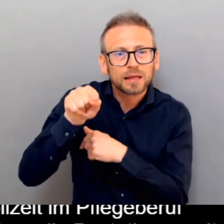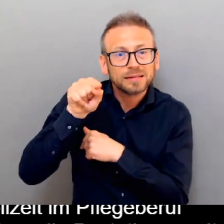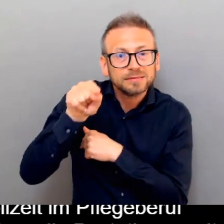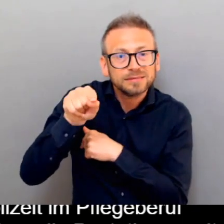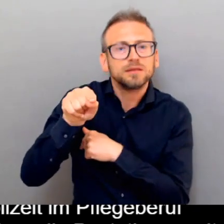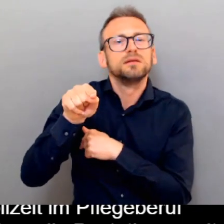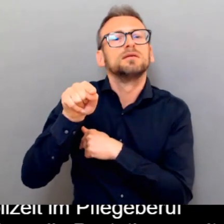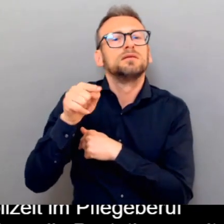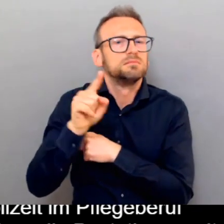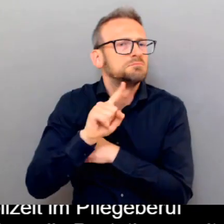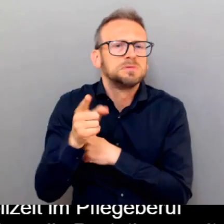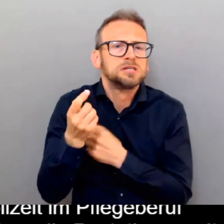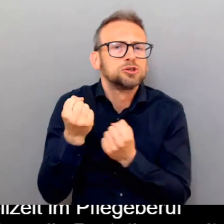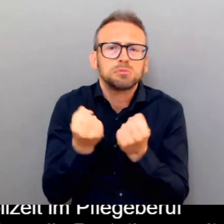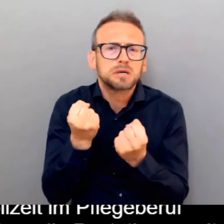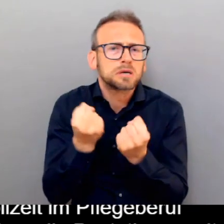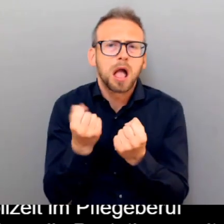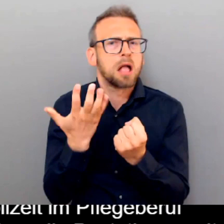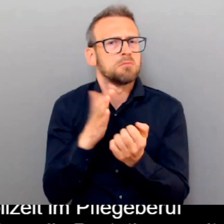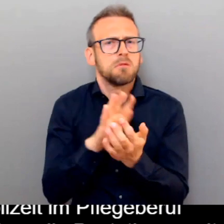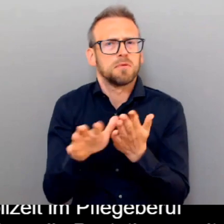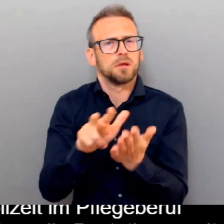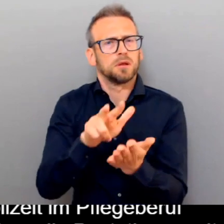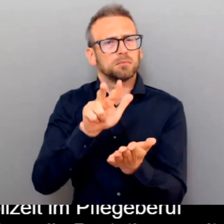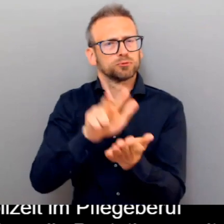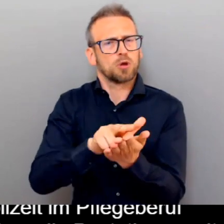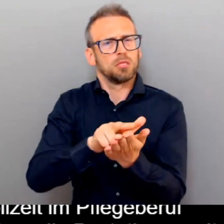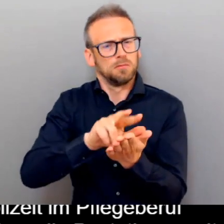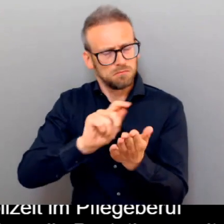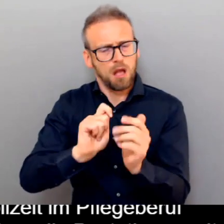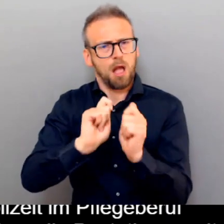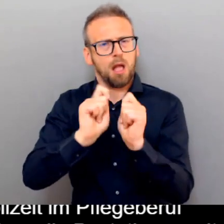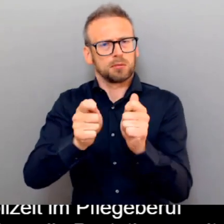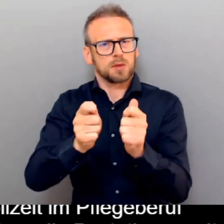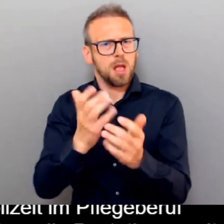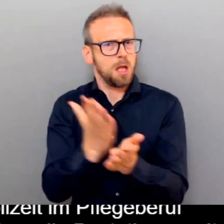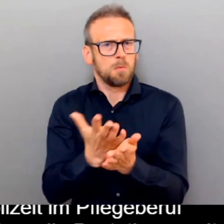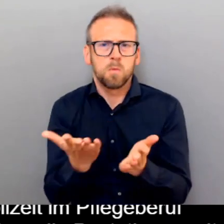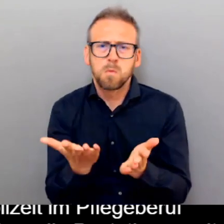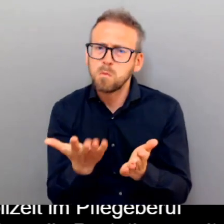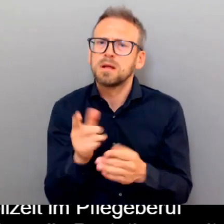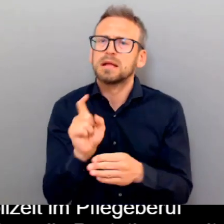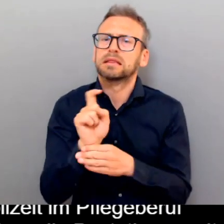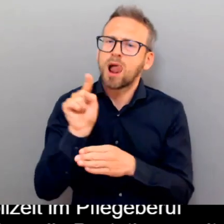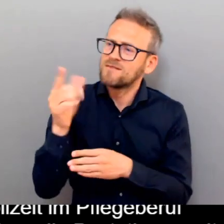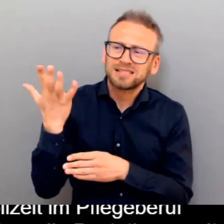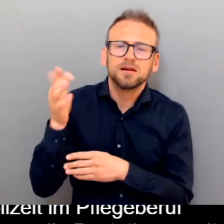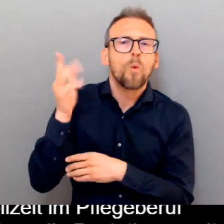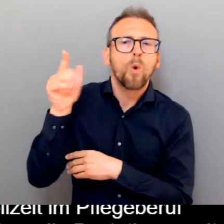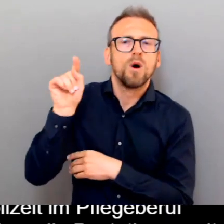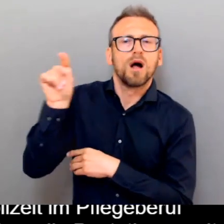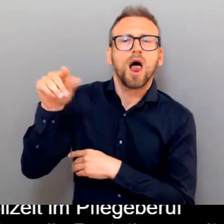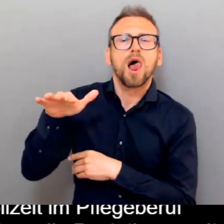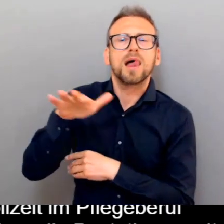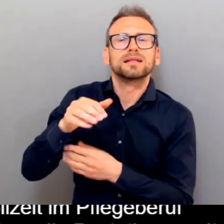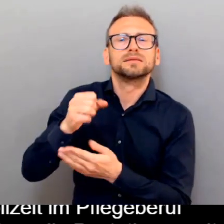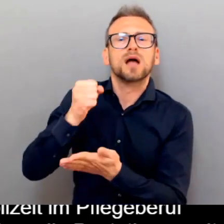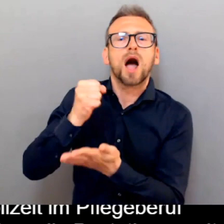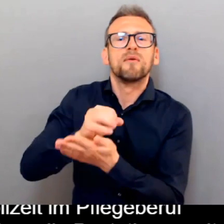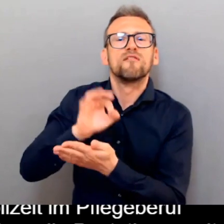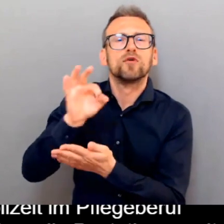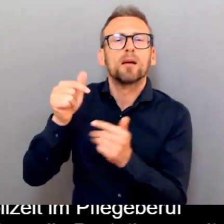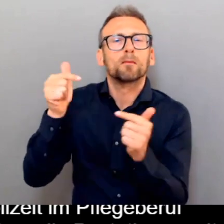verlängert, weil eben einige gesagt haben, dass sie doch etwas länger Zeit brauchen. Bisher war es der 31. Mai